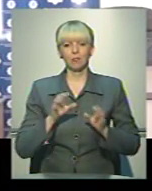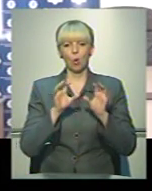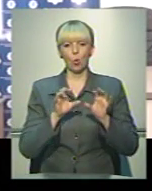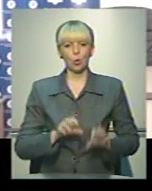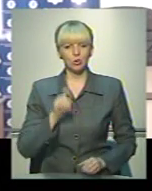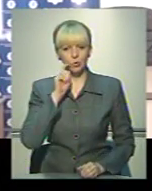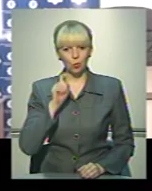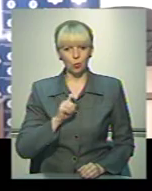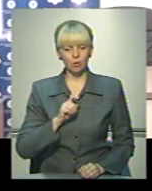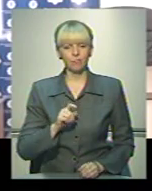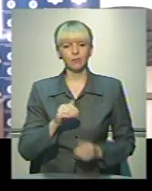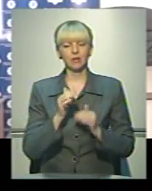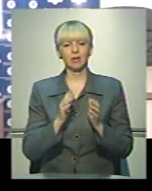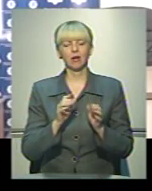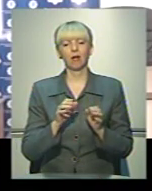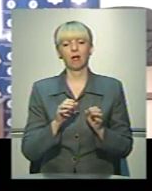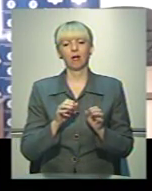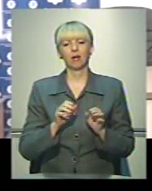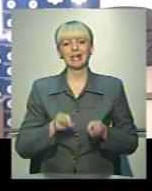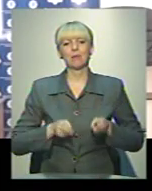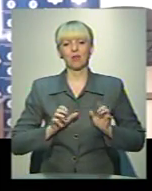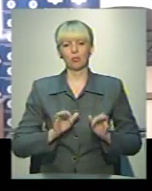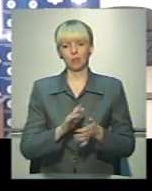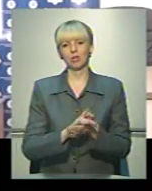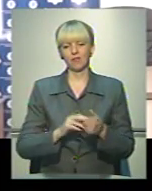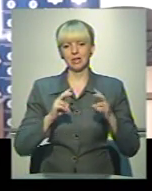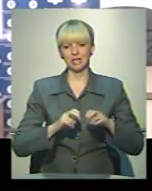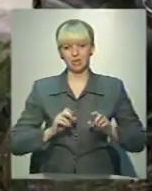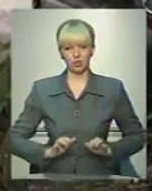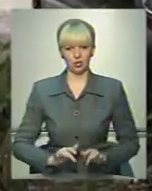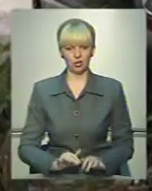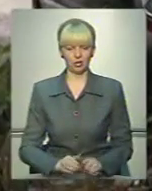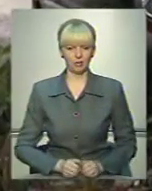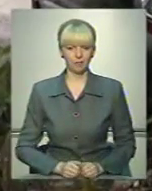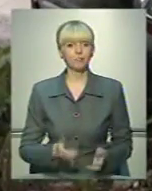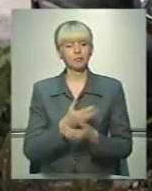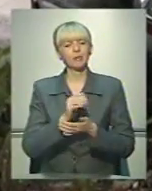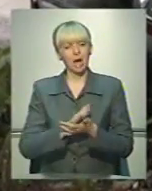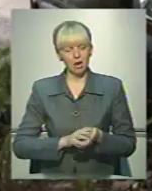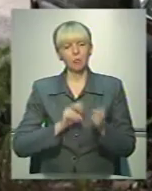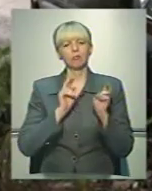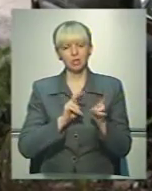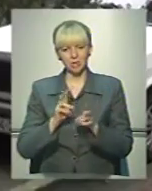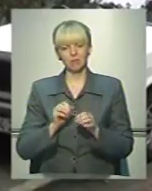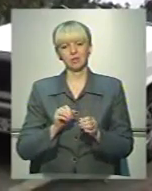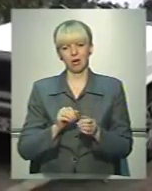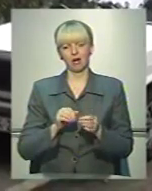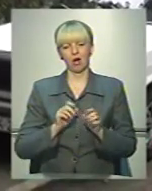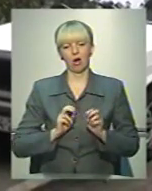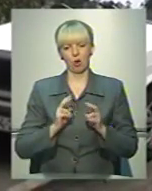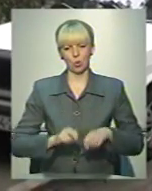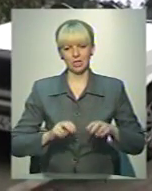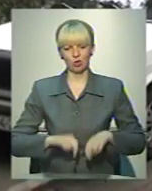кодексу України. У рамках кримінальних проваджень тривають слідчі дії. Ми й надалі стежитимемо за ходом